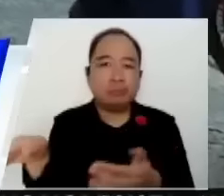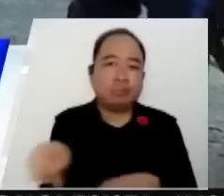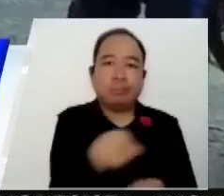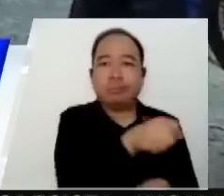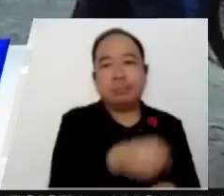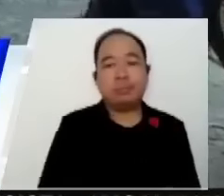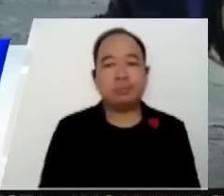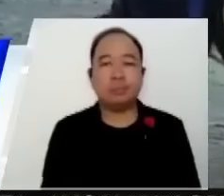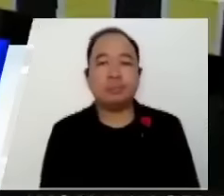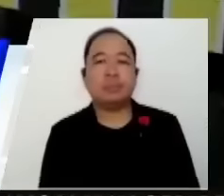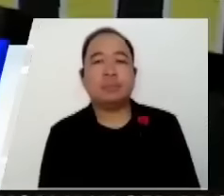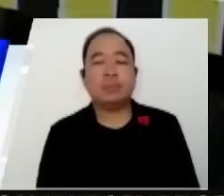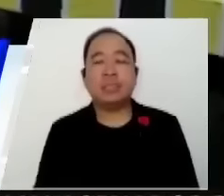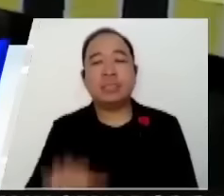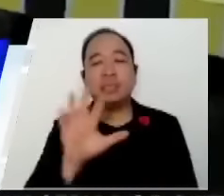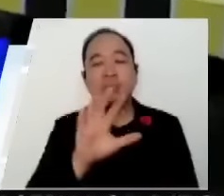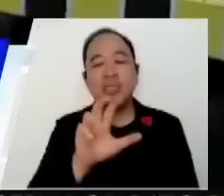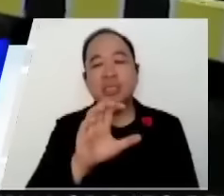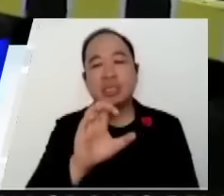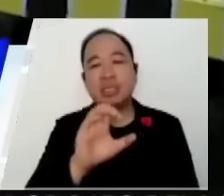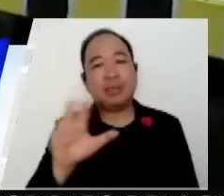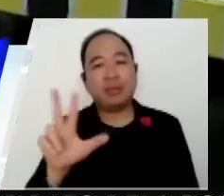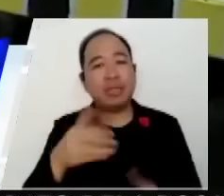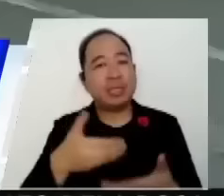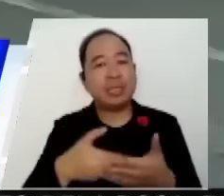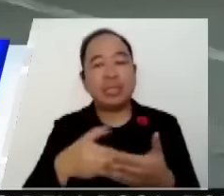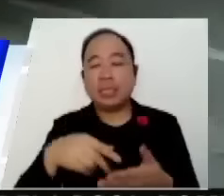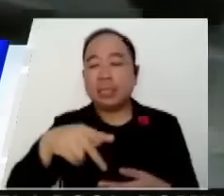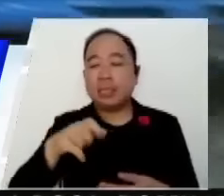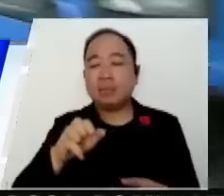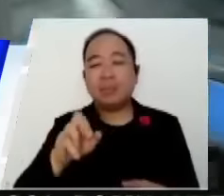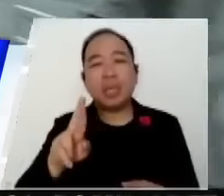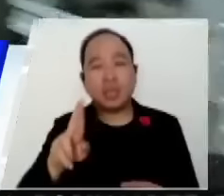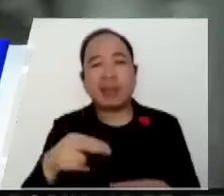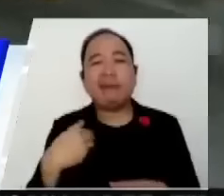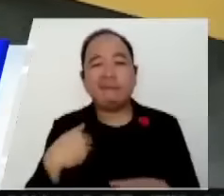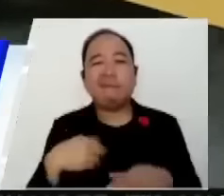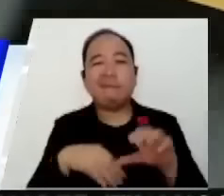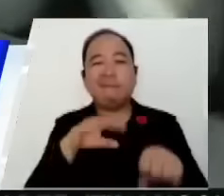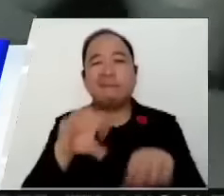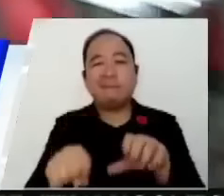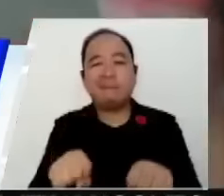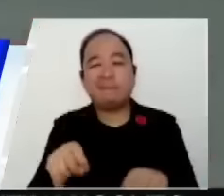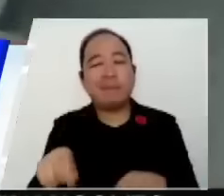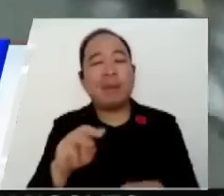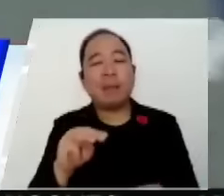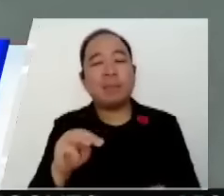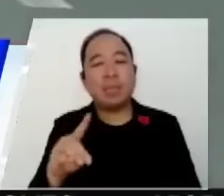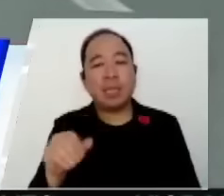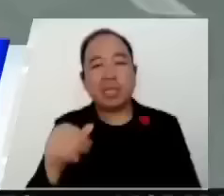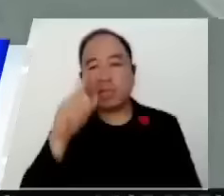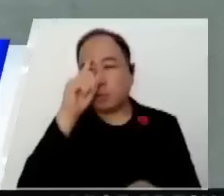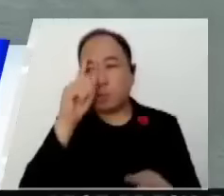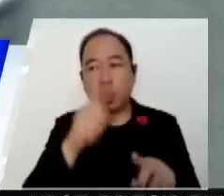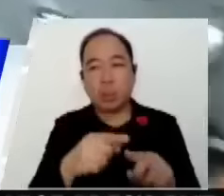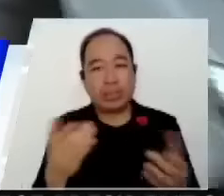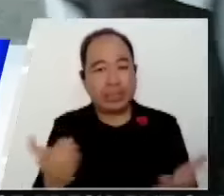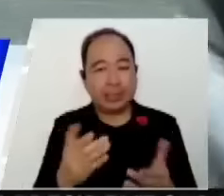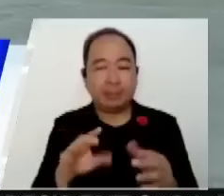C3 Road naman patungong pier ang isinunod ng MMDA. Ang intensyon ng MMDA dito sa C3 Road, hulihin